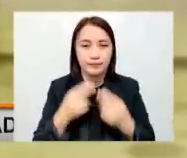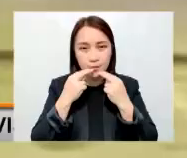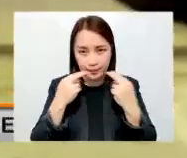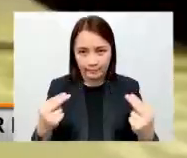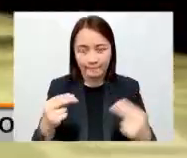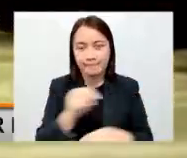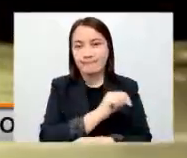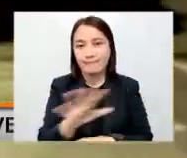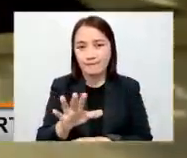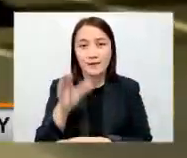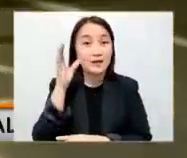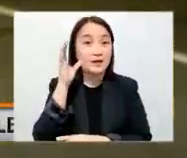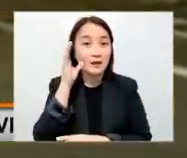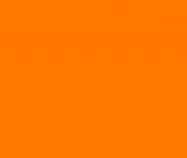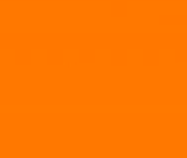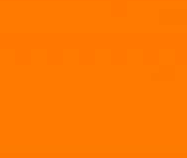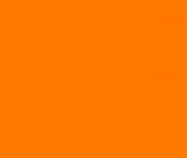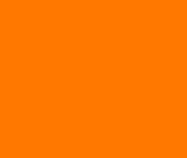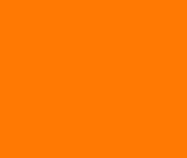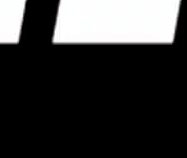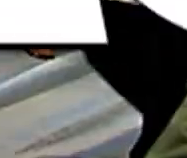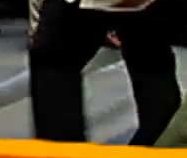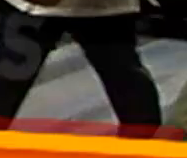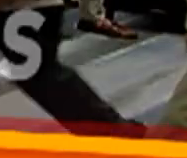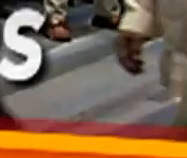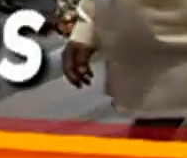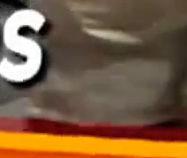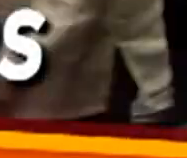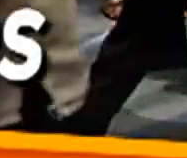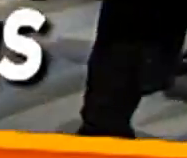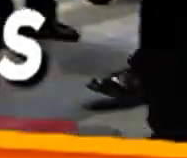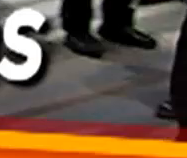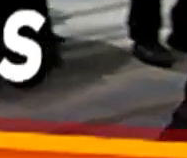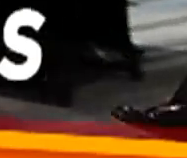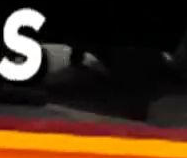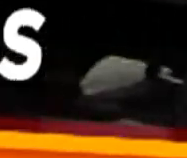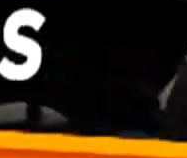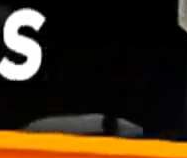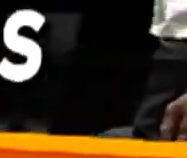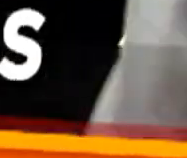frontline, Camille Samonte, News 5. Susunod, Pangulong Bongbong Marcos muling